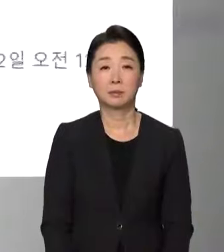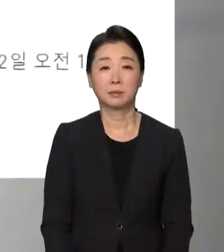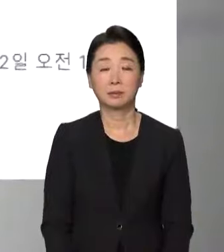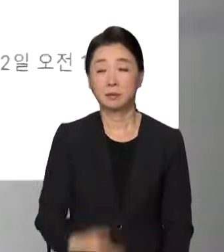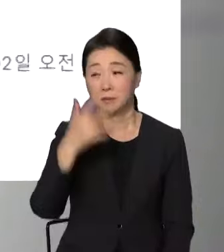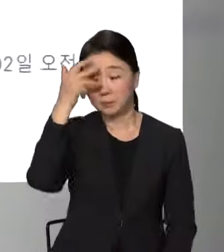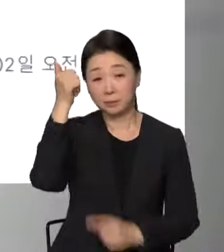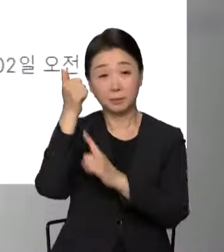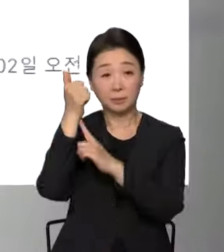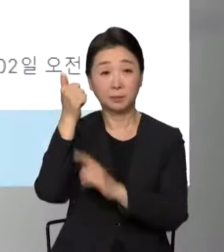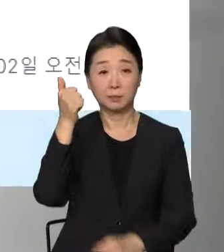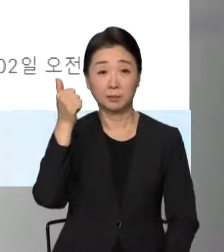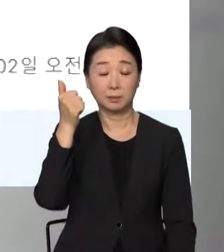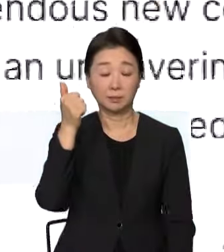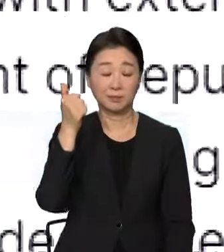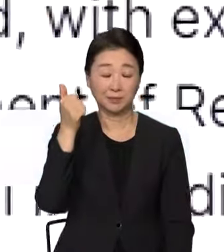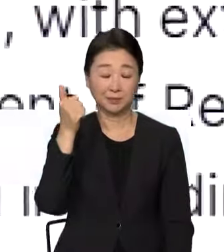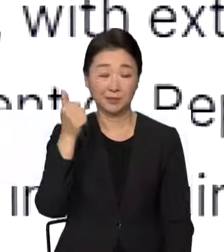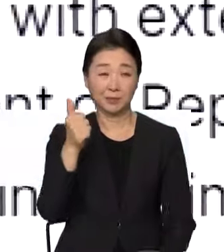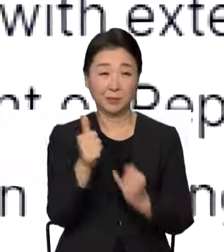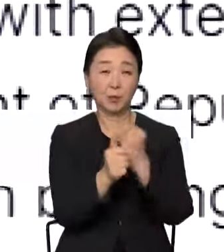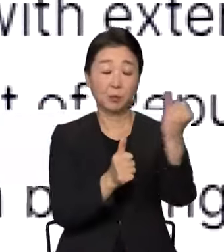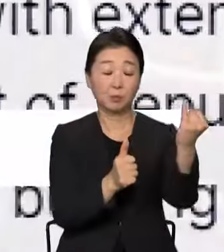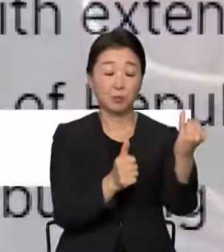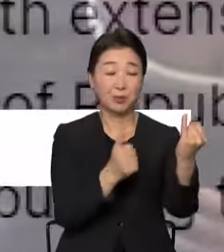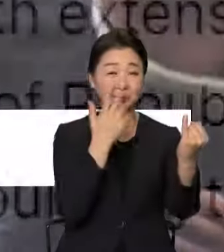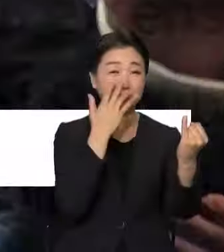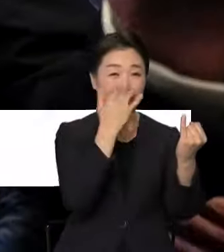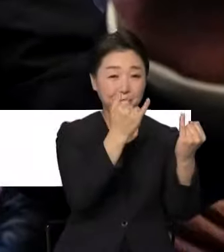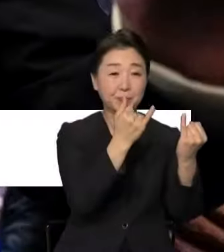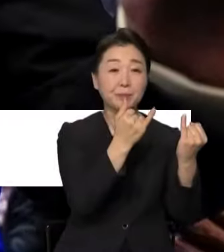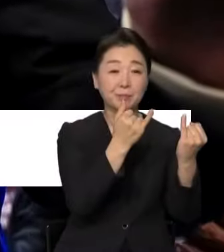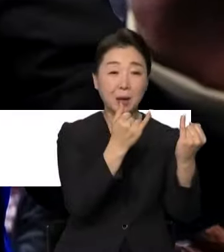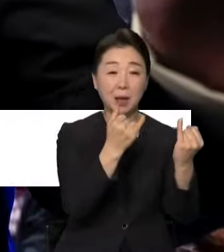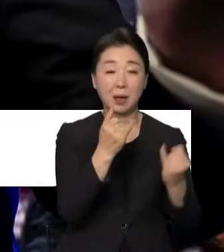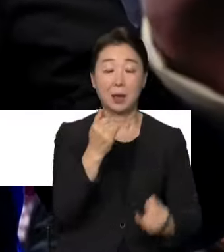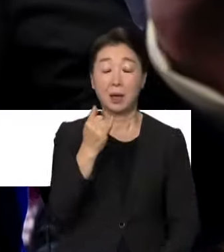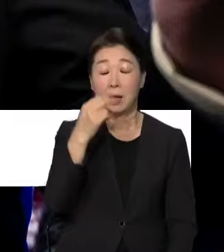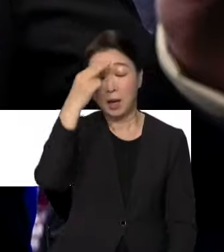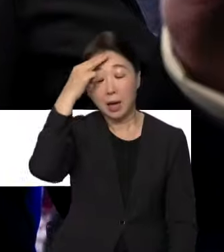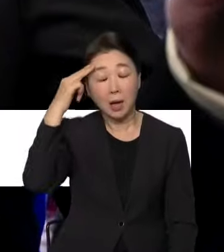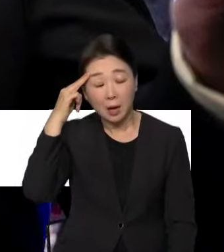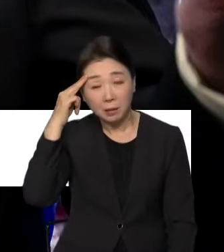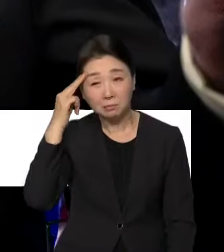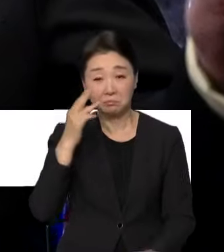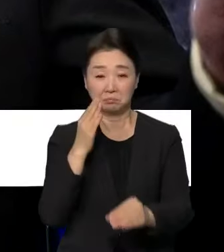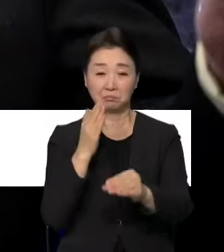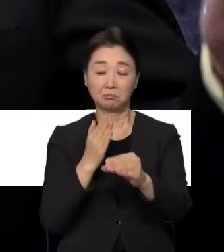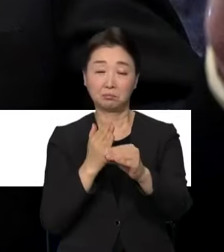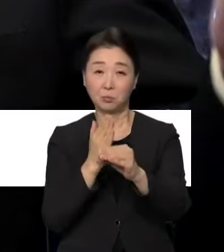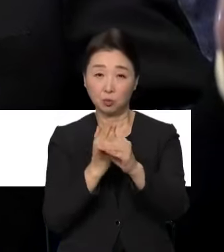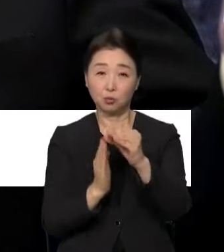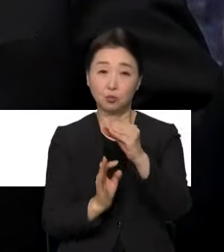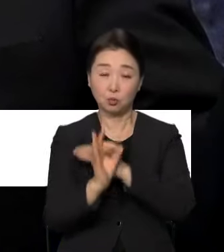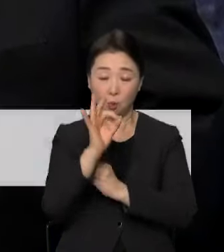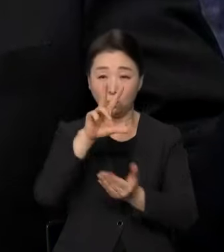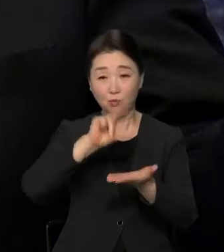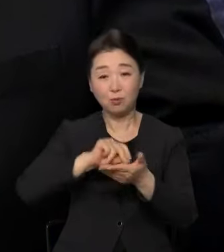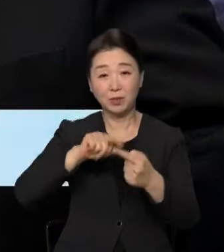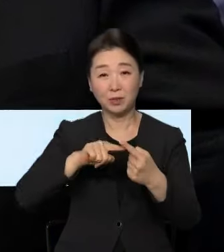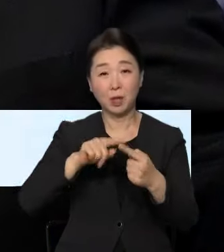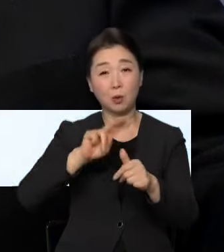트럼프 당선인이 자신의 사돈인 마사드 블로스를 아랍 중동 문제 고문에 임명했습니다. 블로스는 작은 딸